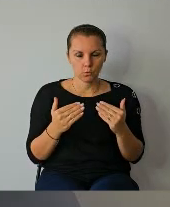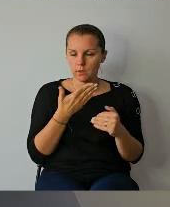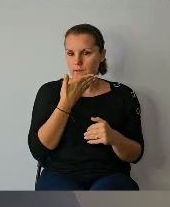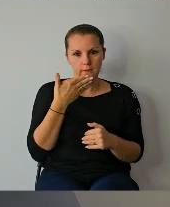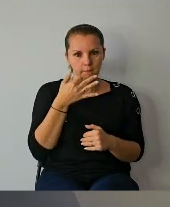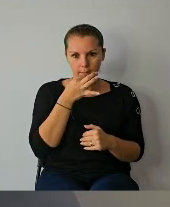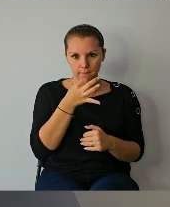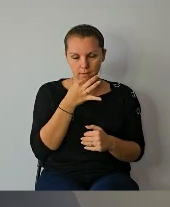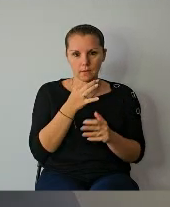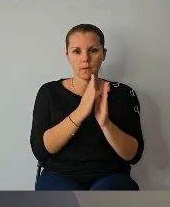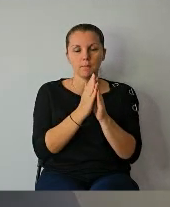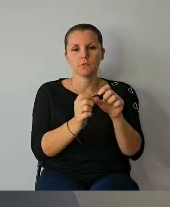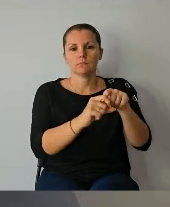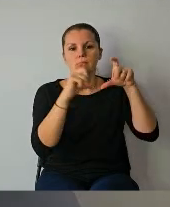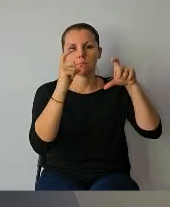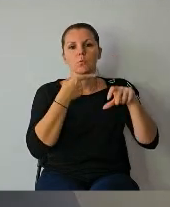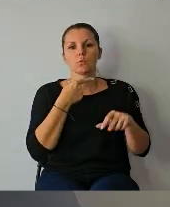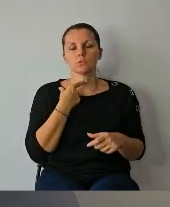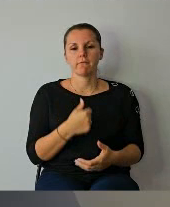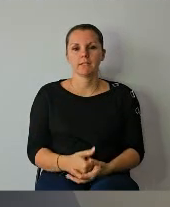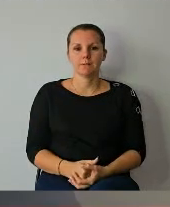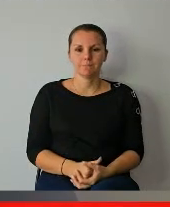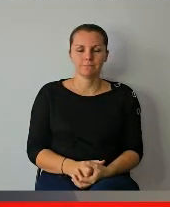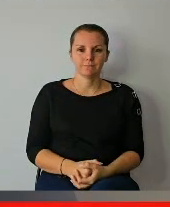Nie ma pytań. Bardzo proszę o panel do głosowania.